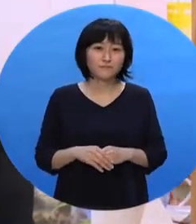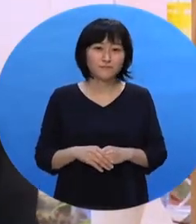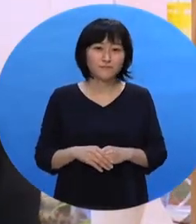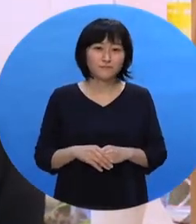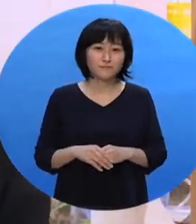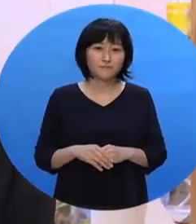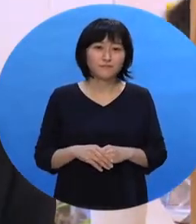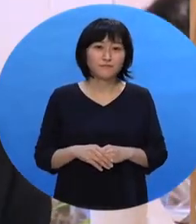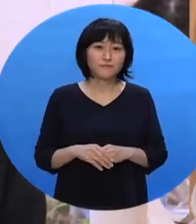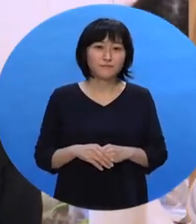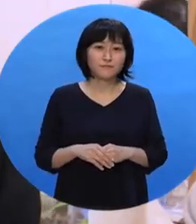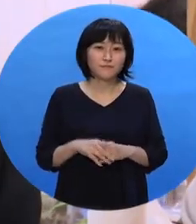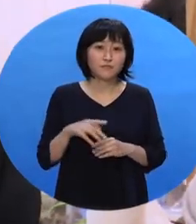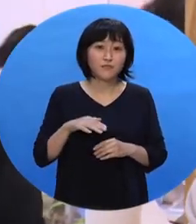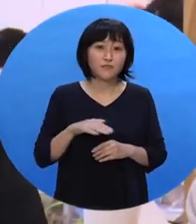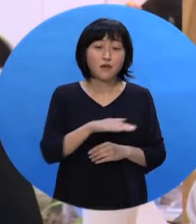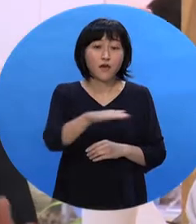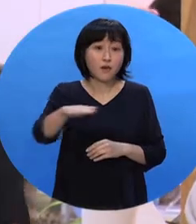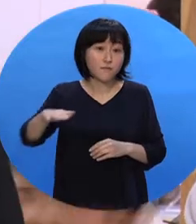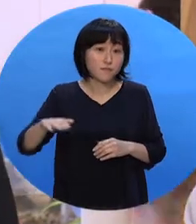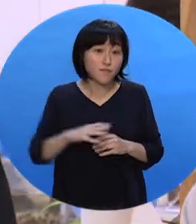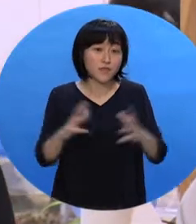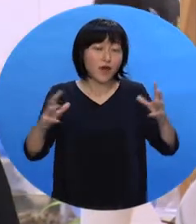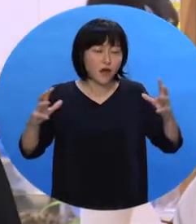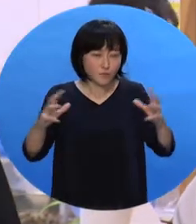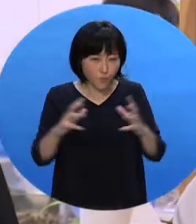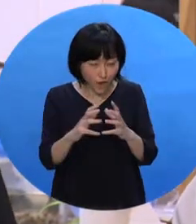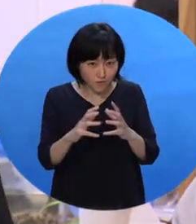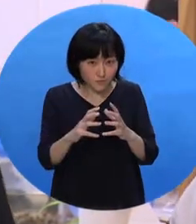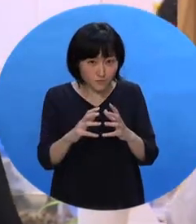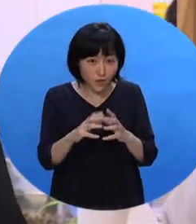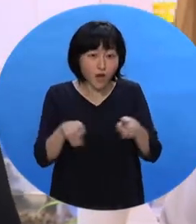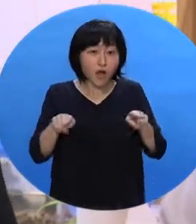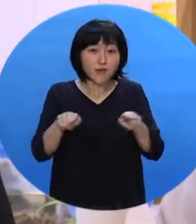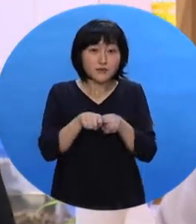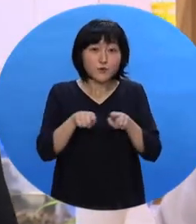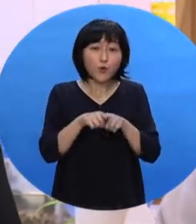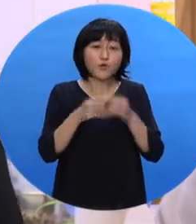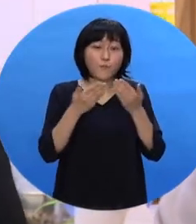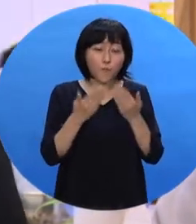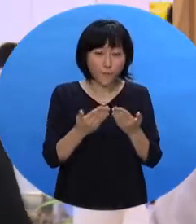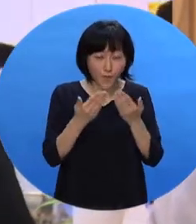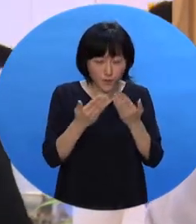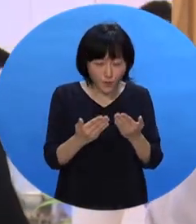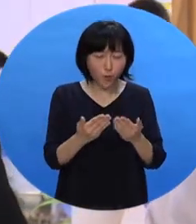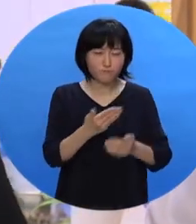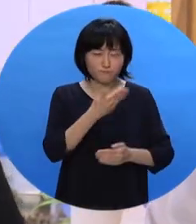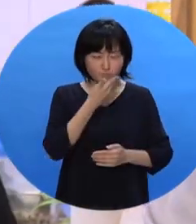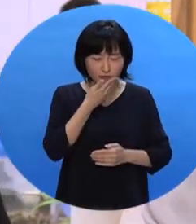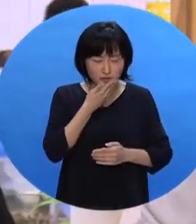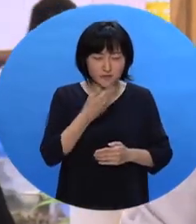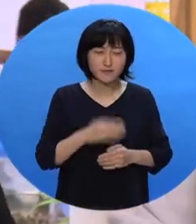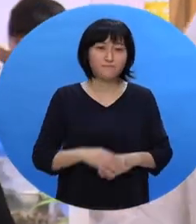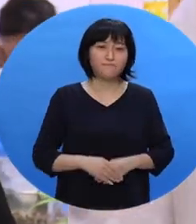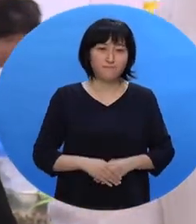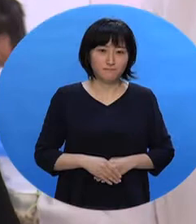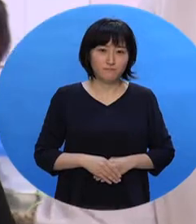感じます。 だからこういうところにみんなが集まってみんなと一緒に勉強するっていうのも大